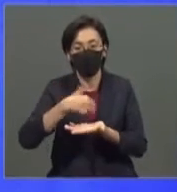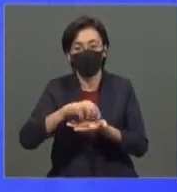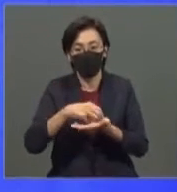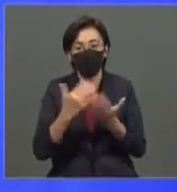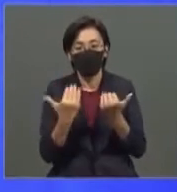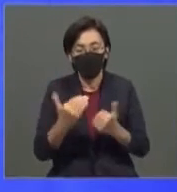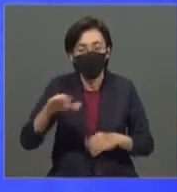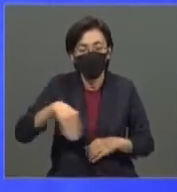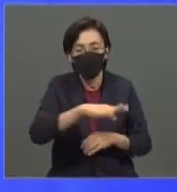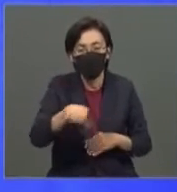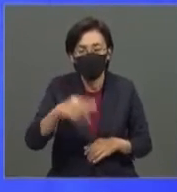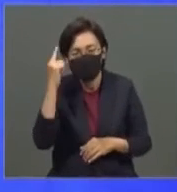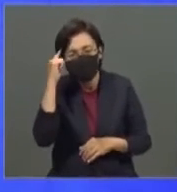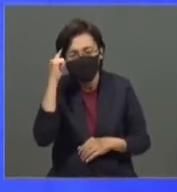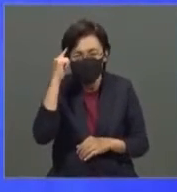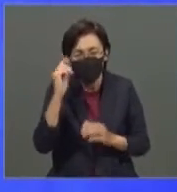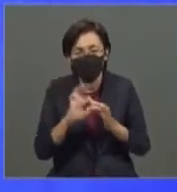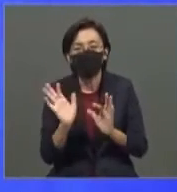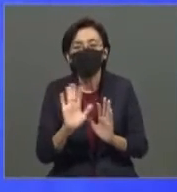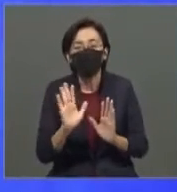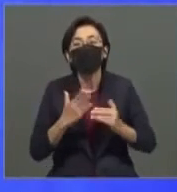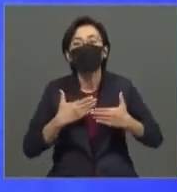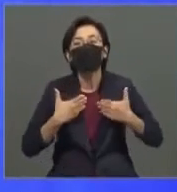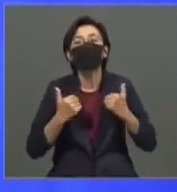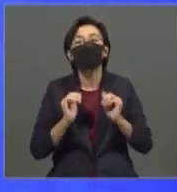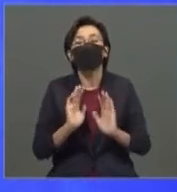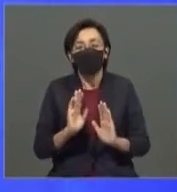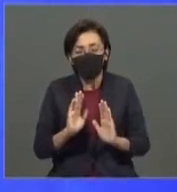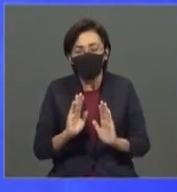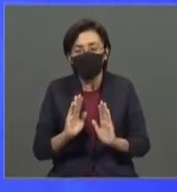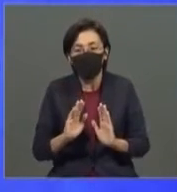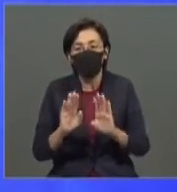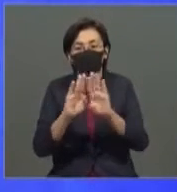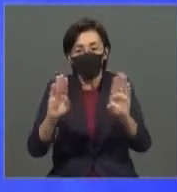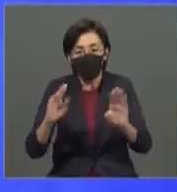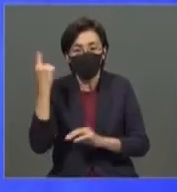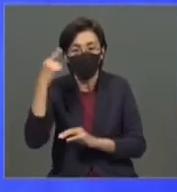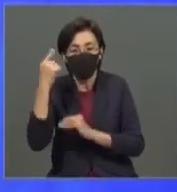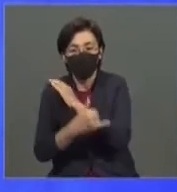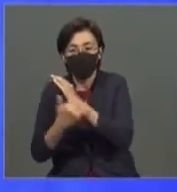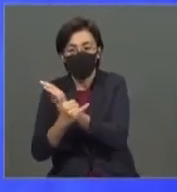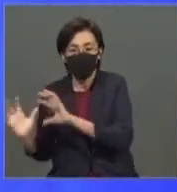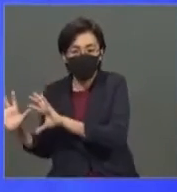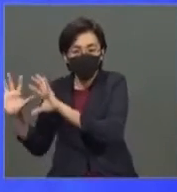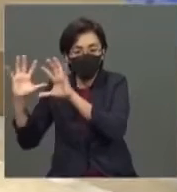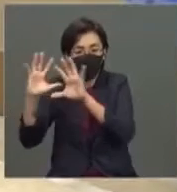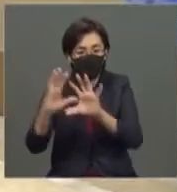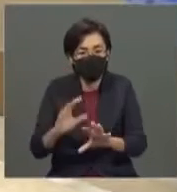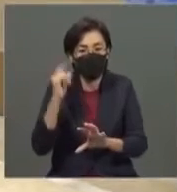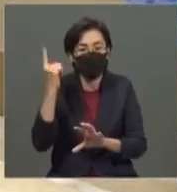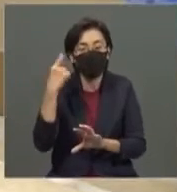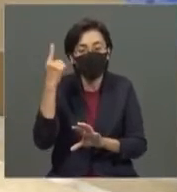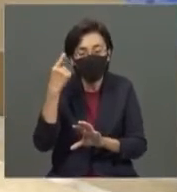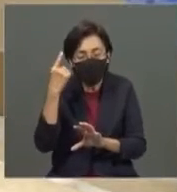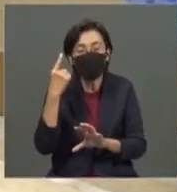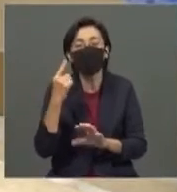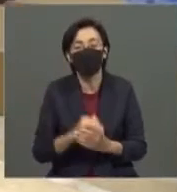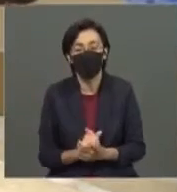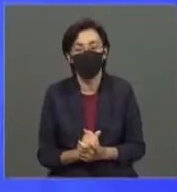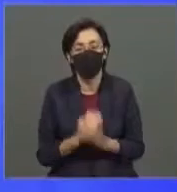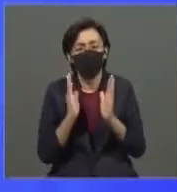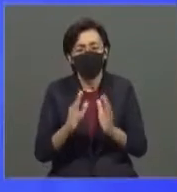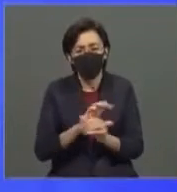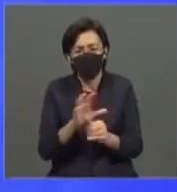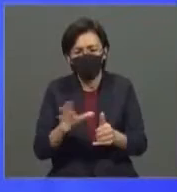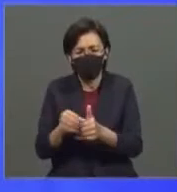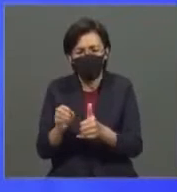ะให้เกิดความสบายใจไม่ว่าจะเป็นเรื่องของมาตรการเปิดพื้นที่เพื่อเตรียมรับกับนักท่องเที่ยวนะคะถึงแม้ว่าณวันนี้ตัวเลขของผู้ติดเชื้อหล